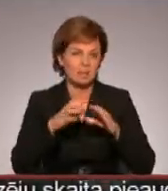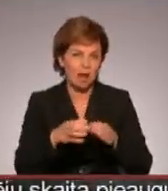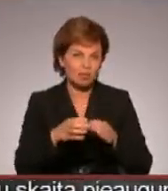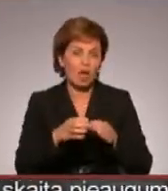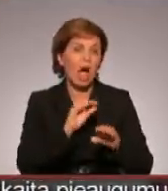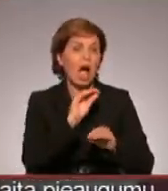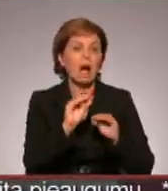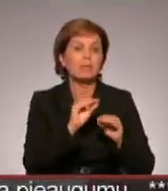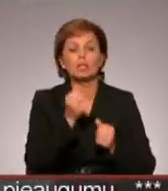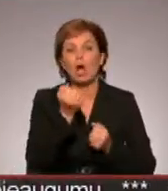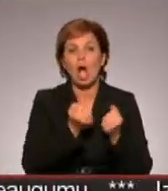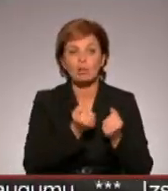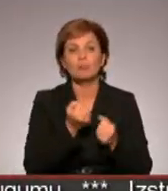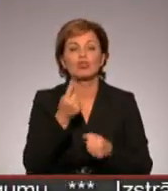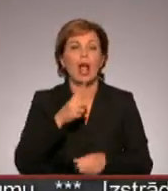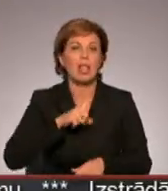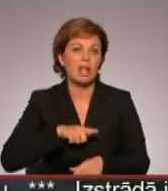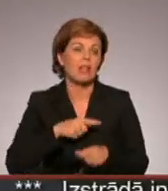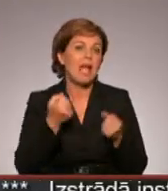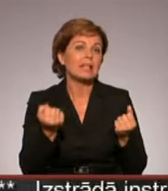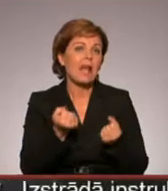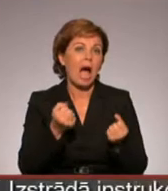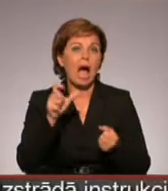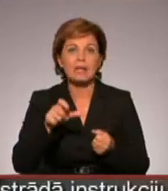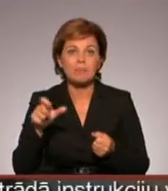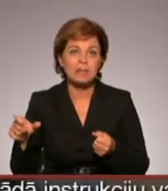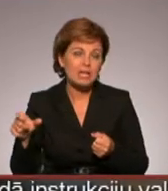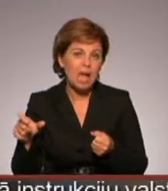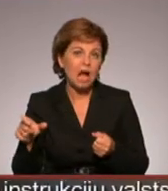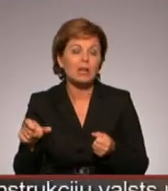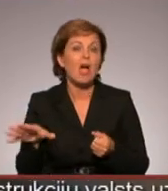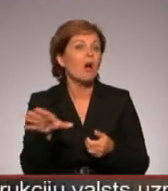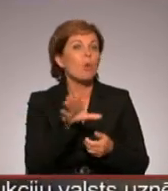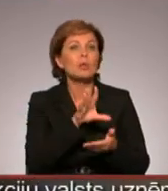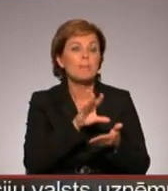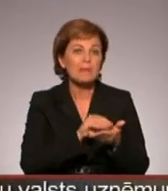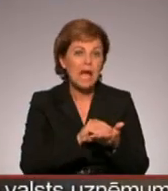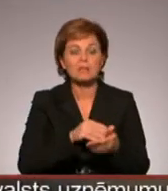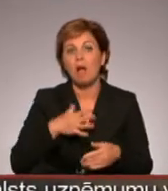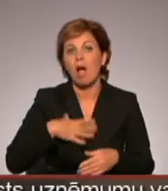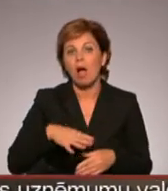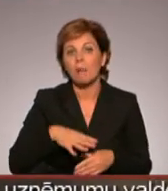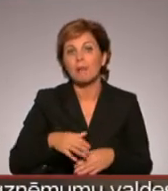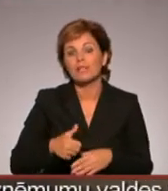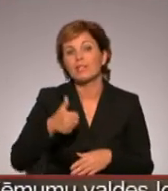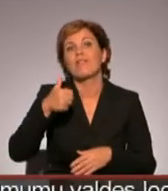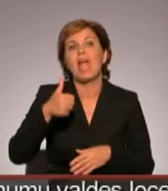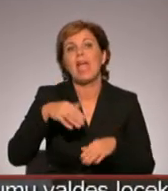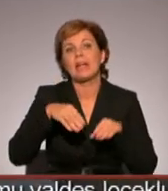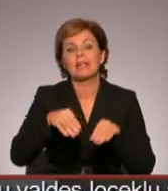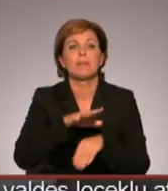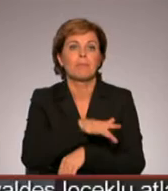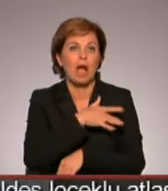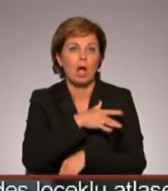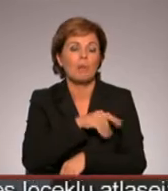aprīkotas automašīnas ir latvija darbinieki atzīst nebija no kā smelties pieredzes tāpēc kā kā pēc iespējas labāk veikt pakalpojumu